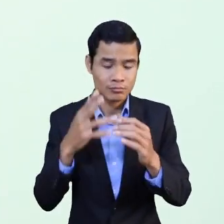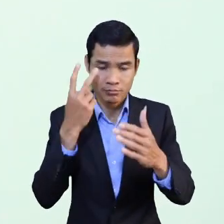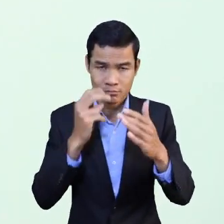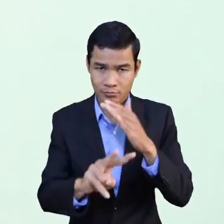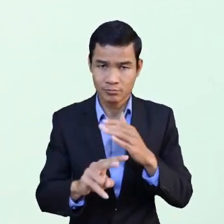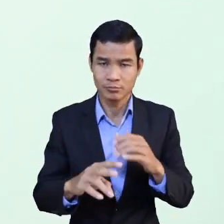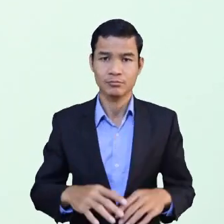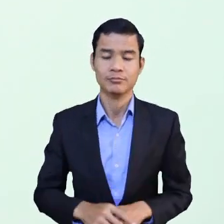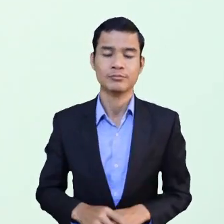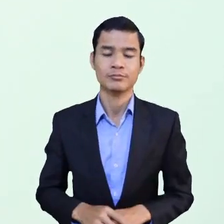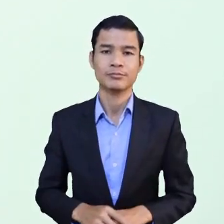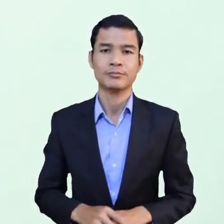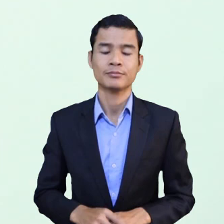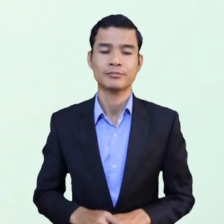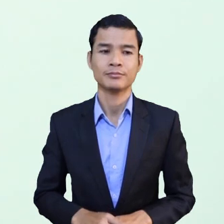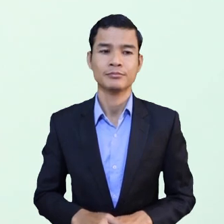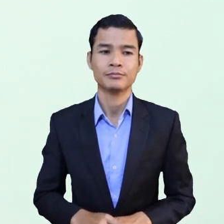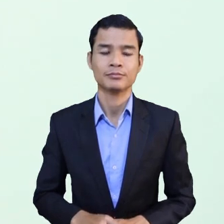ម